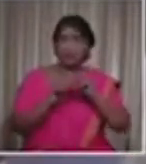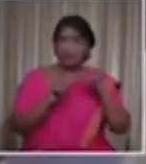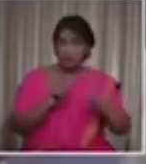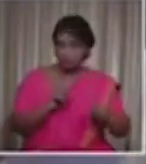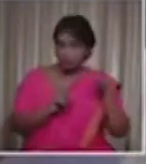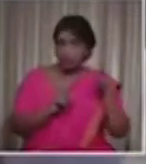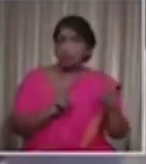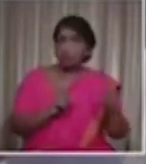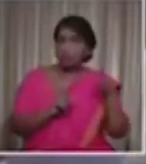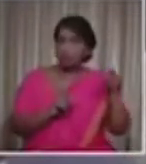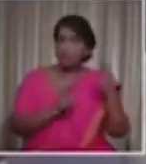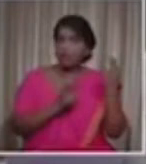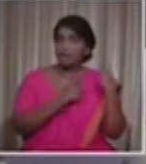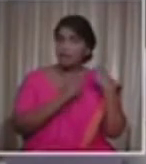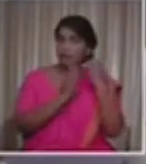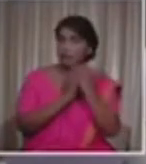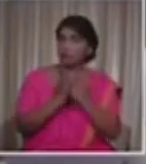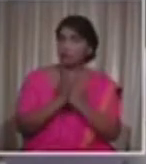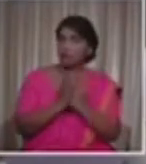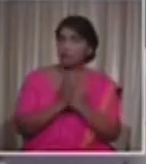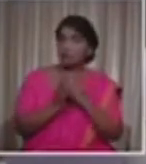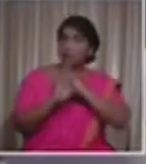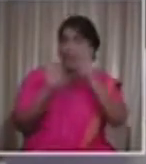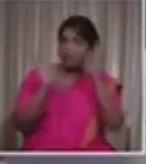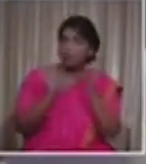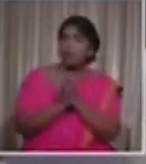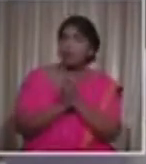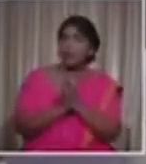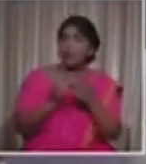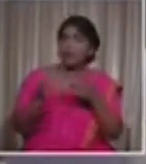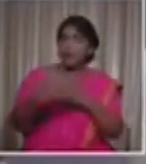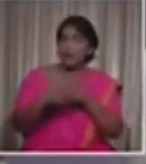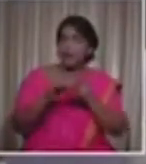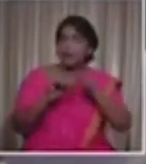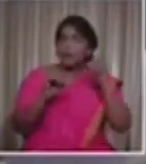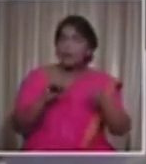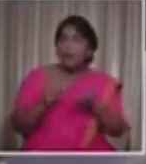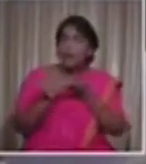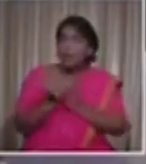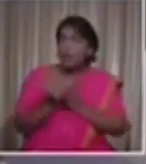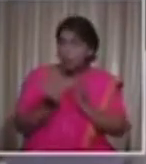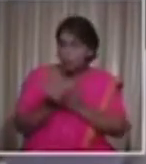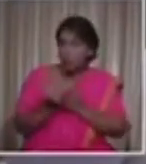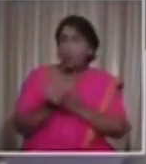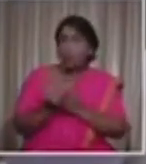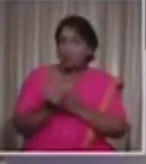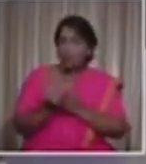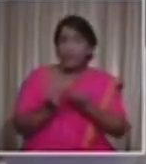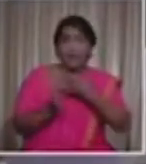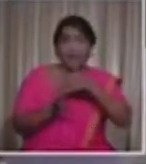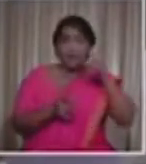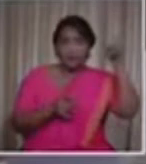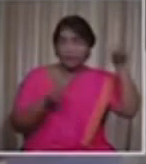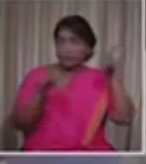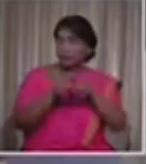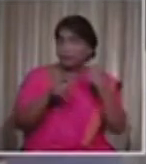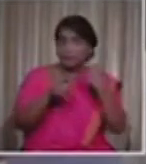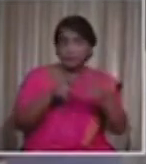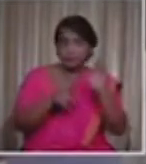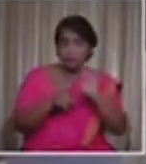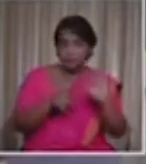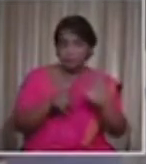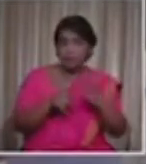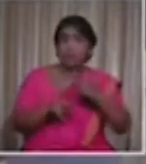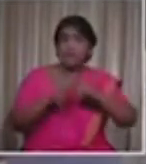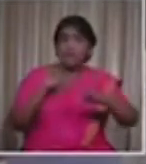සහ ඔවුන්ගේ විෂය කාර්යභාරය. මේ ඔක්කොම අරගෙන කැබිනට් මණ්ඩලයක් කියන්නේ කුමක්ද කියලා. බ්‍රිතාන්‍ය ක්‍රමය විතරක් නෙමෙයි